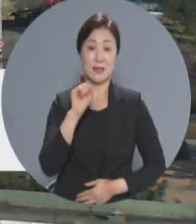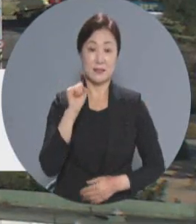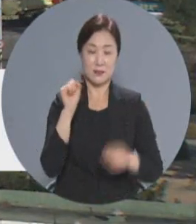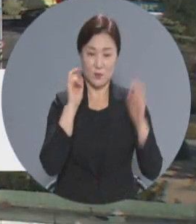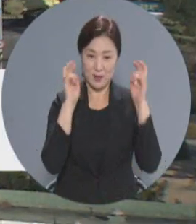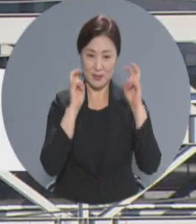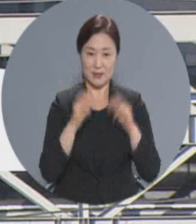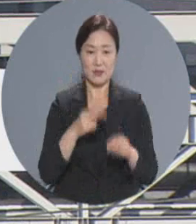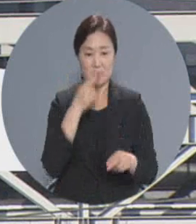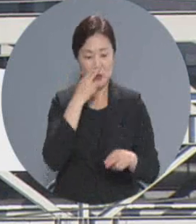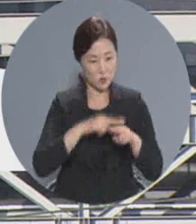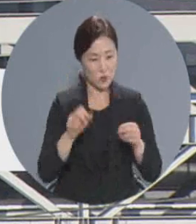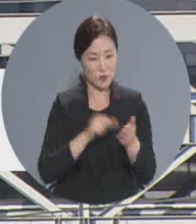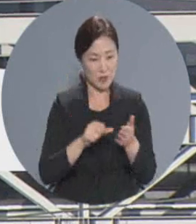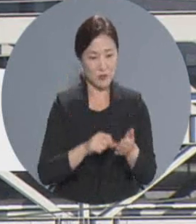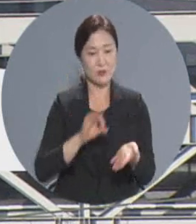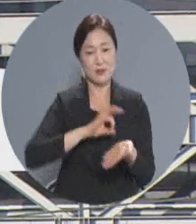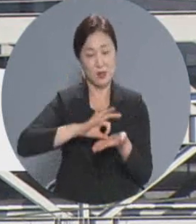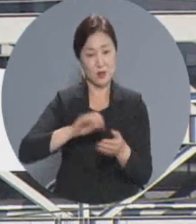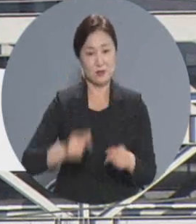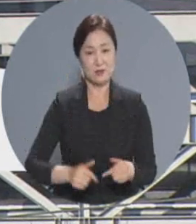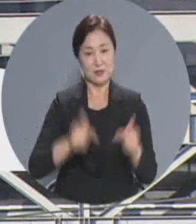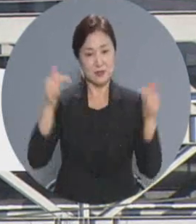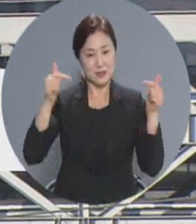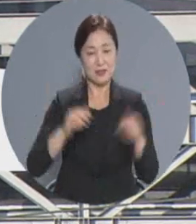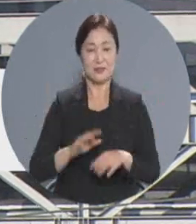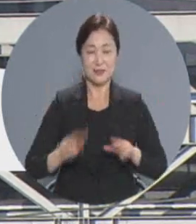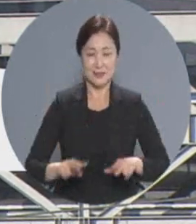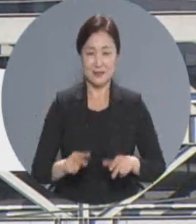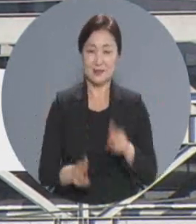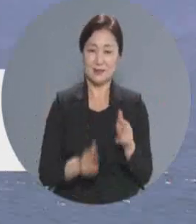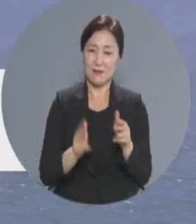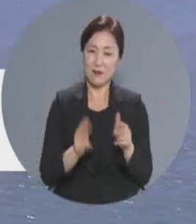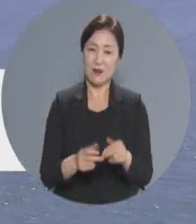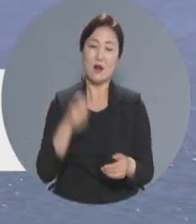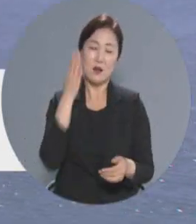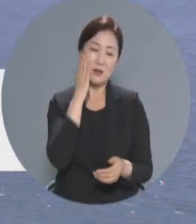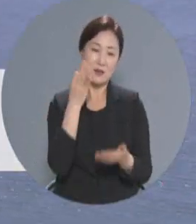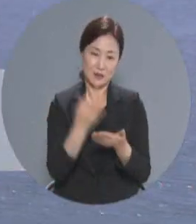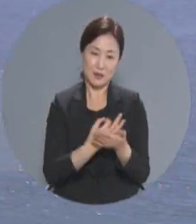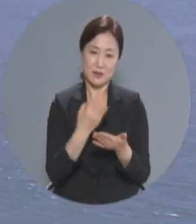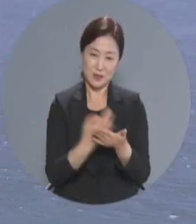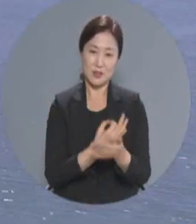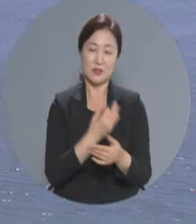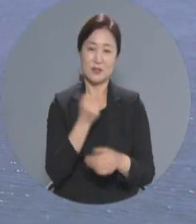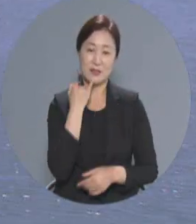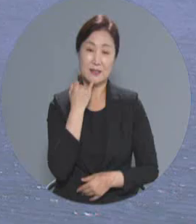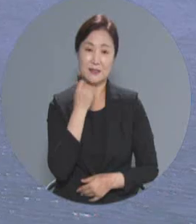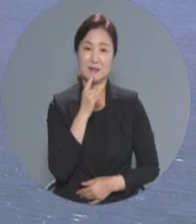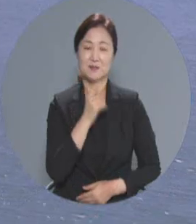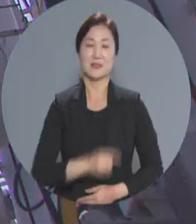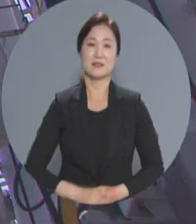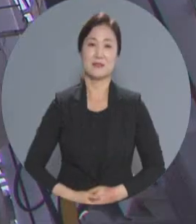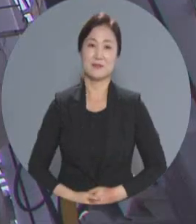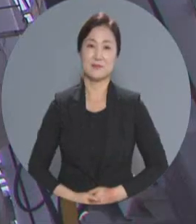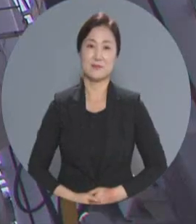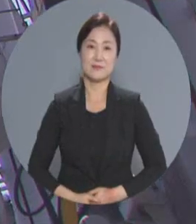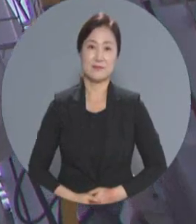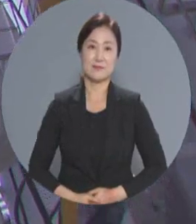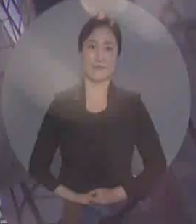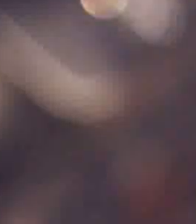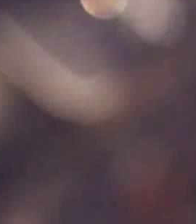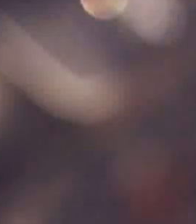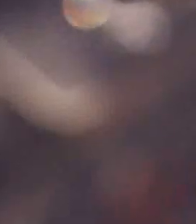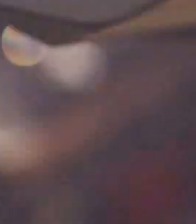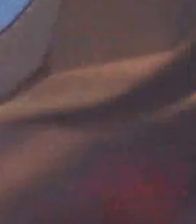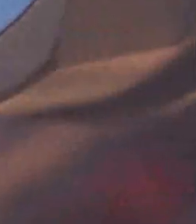GS칼텍스는 정유제품 수요 증가로 정제 마진이 회복세를 보이며 양호한 실적을 기록하고 있다고 밝혔습니다.